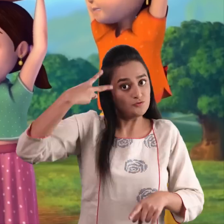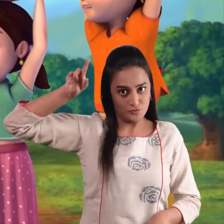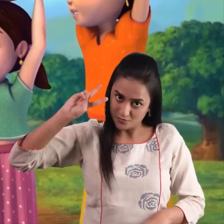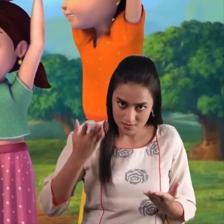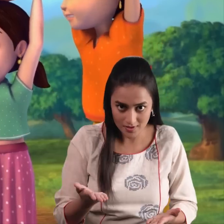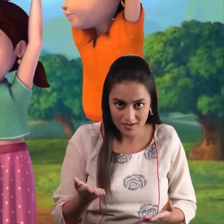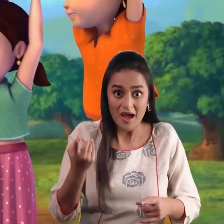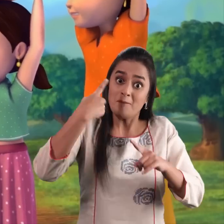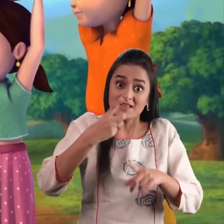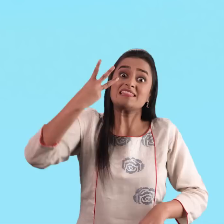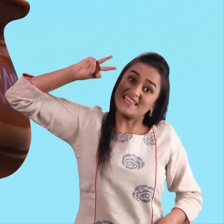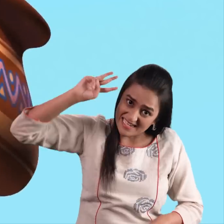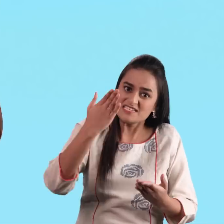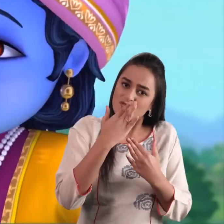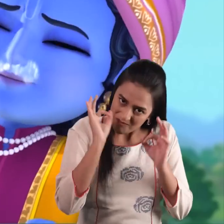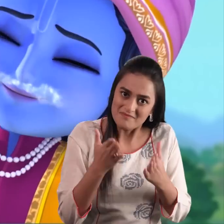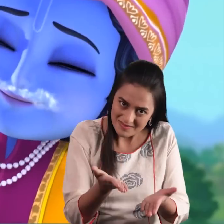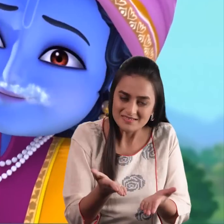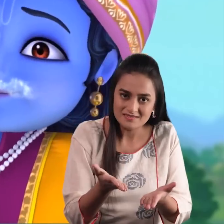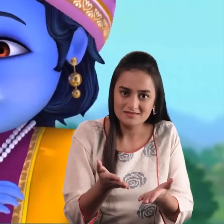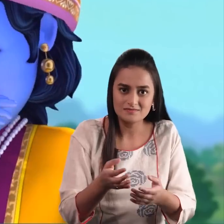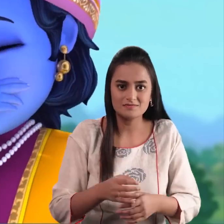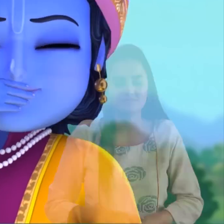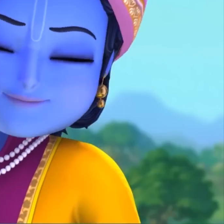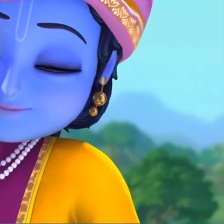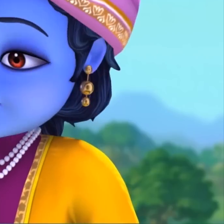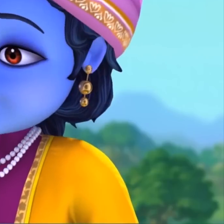और परसों भी, और उससे भी एक दिन पहले।